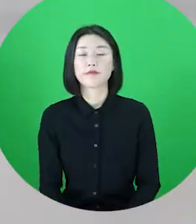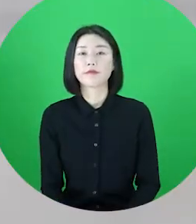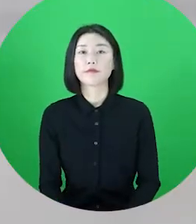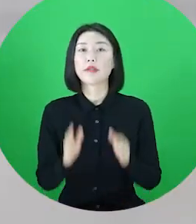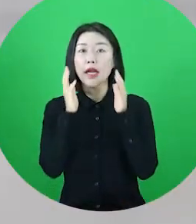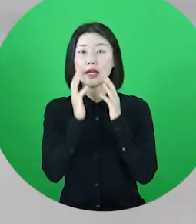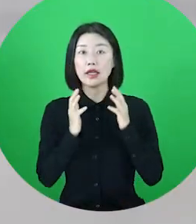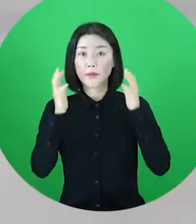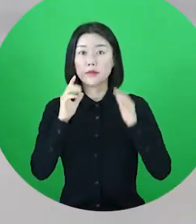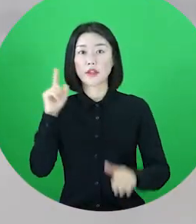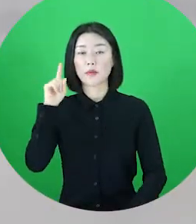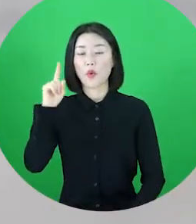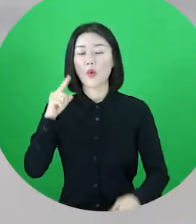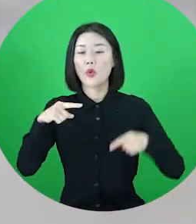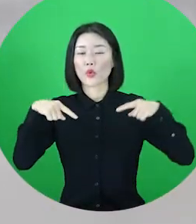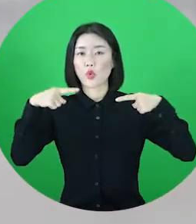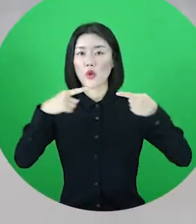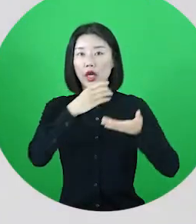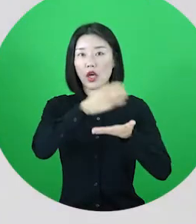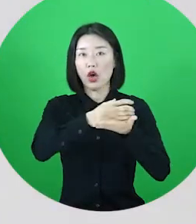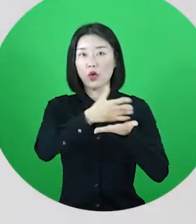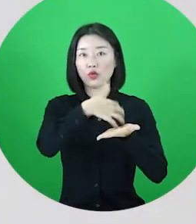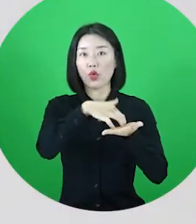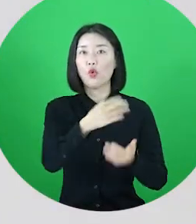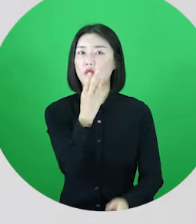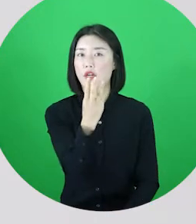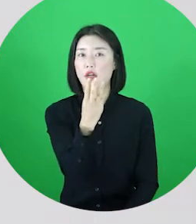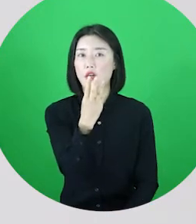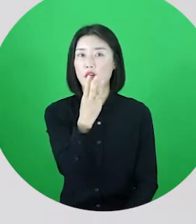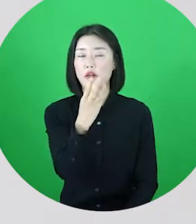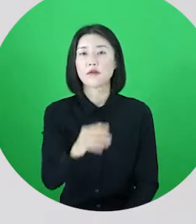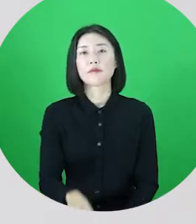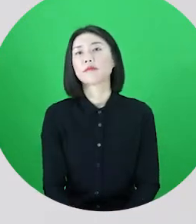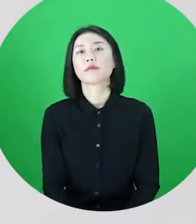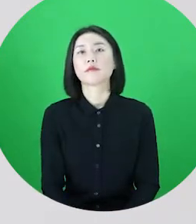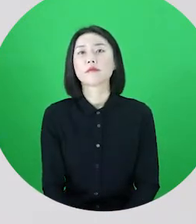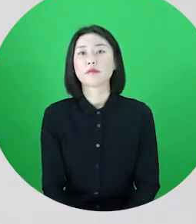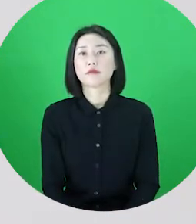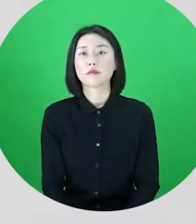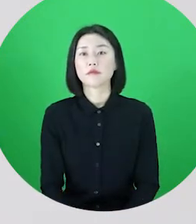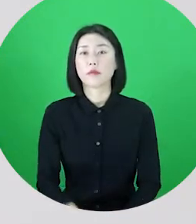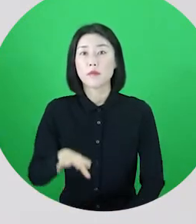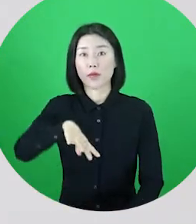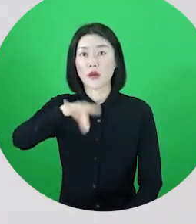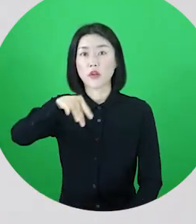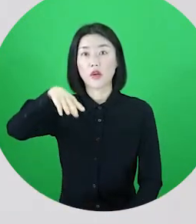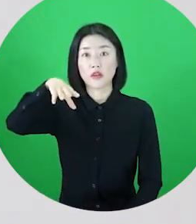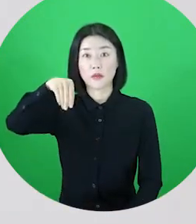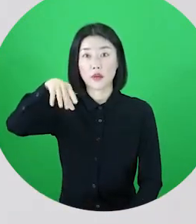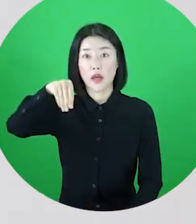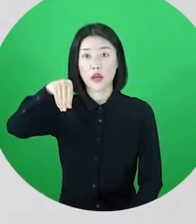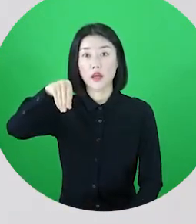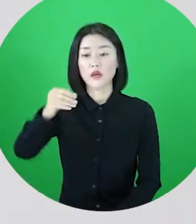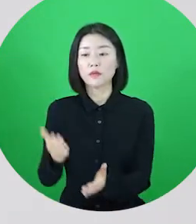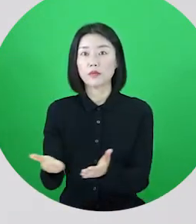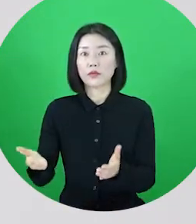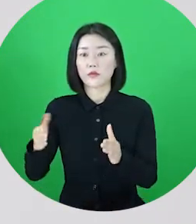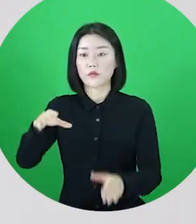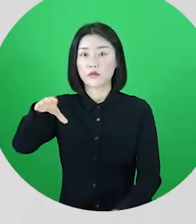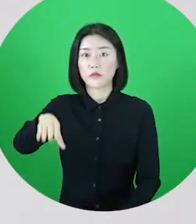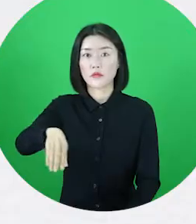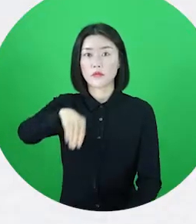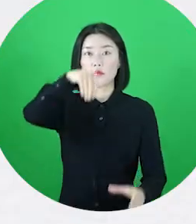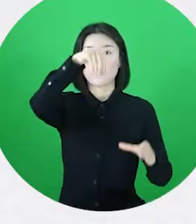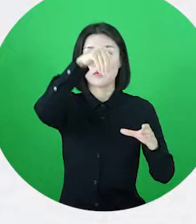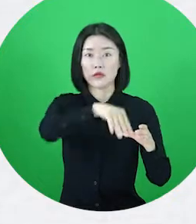김치는 종이컵으로 3컵이 필요해요. 집게를 가지고 김치를 종이컵에